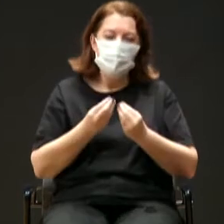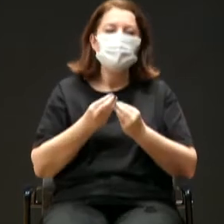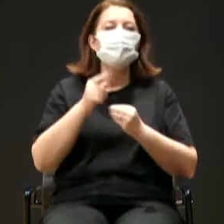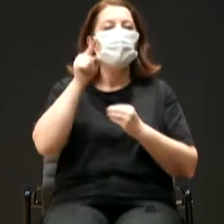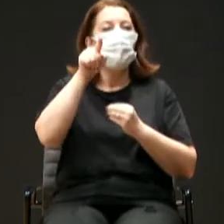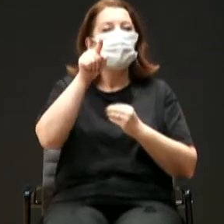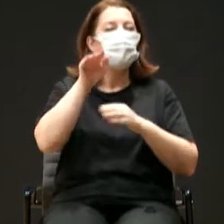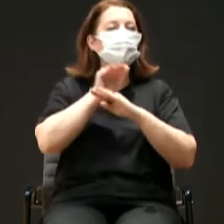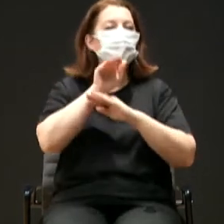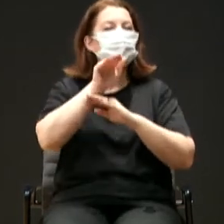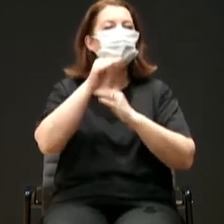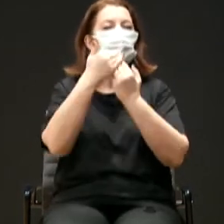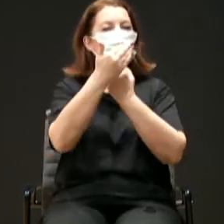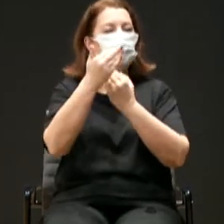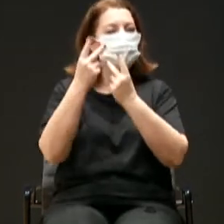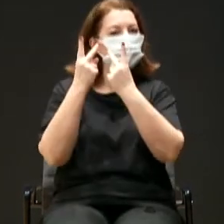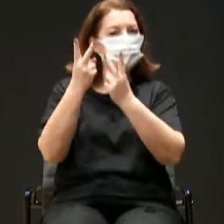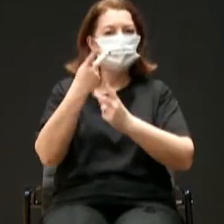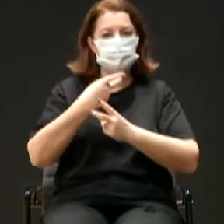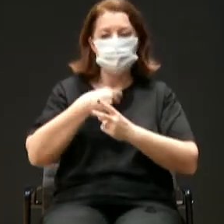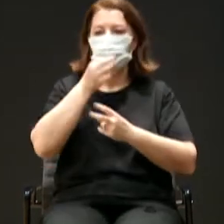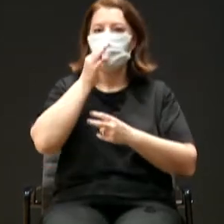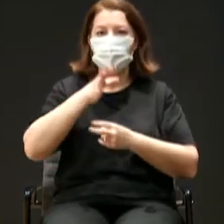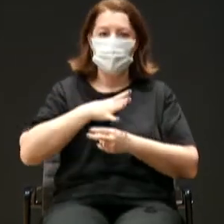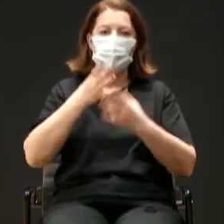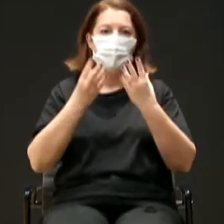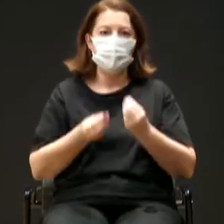yaşayan komşularımız tarafından bizlere iletildi.